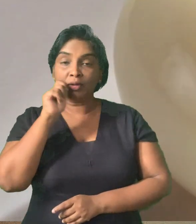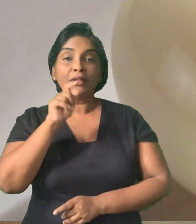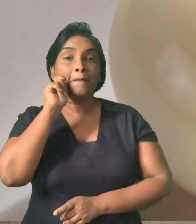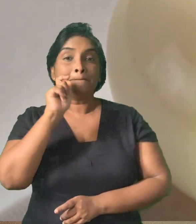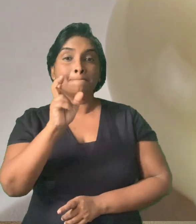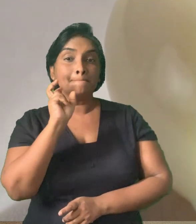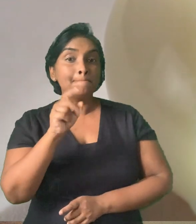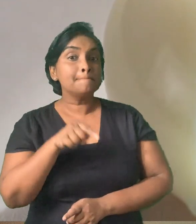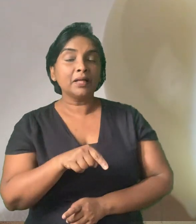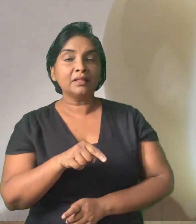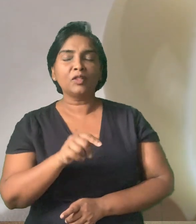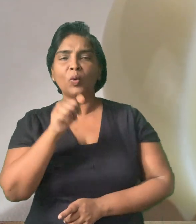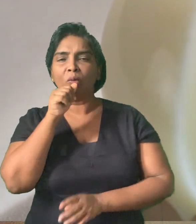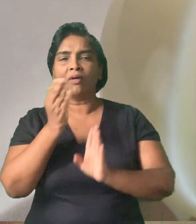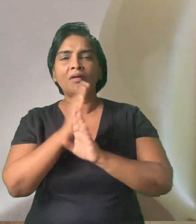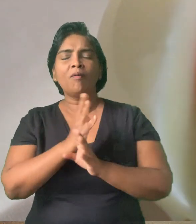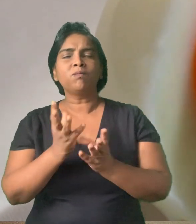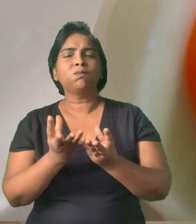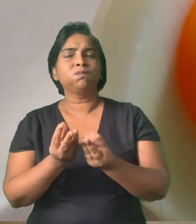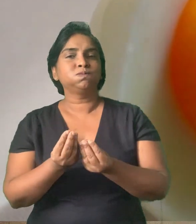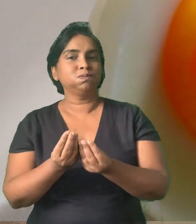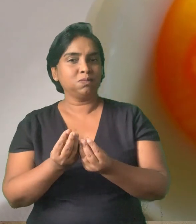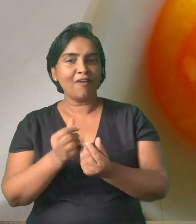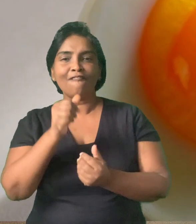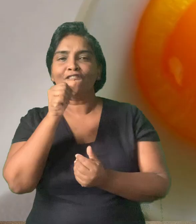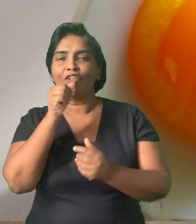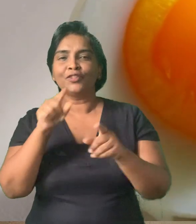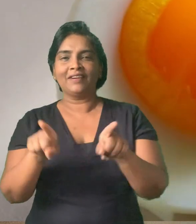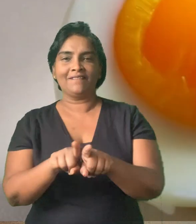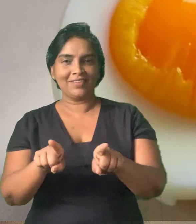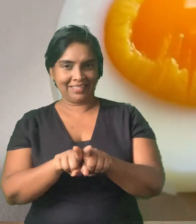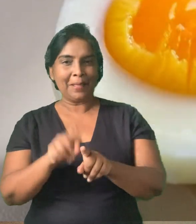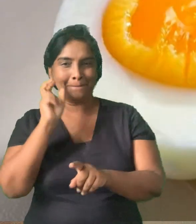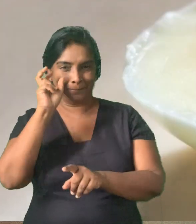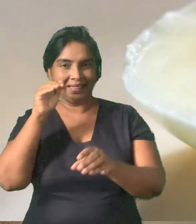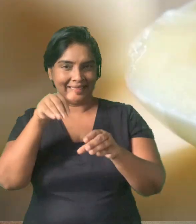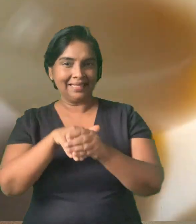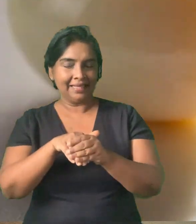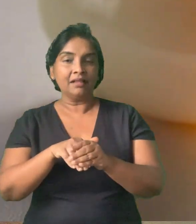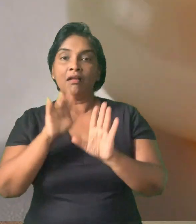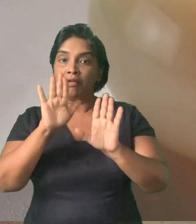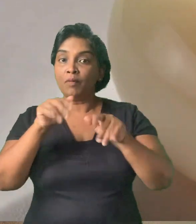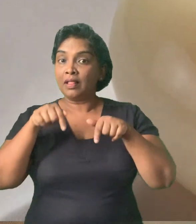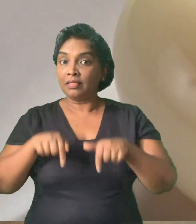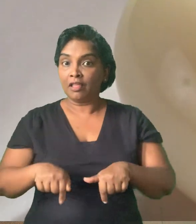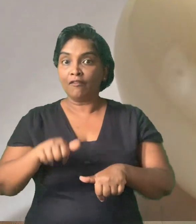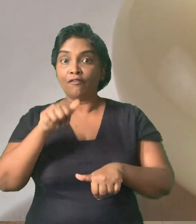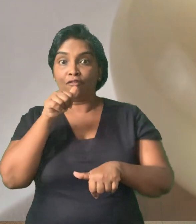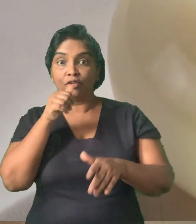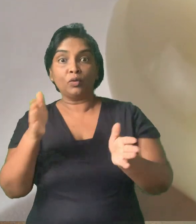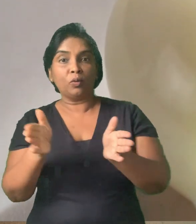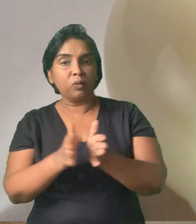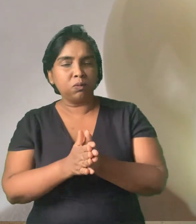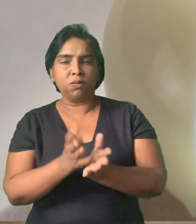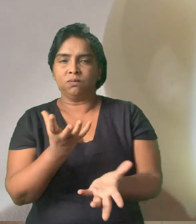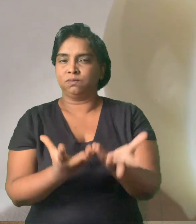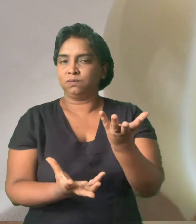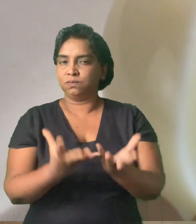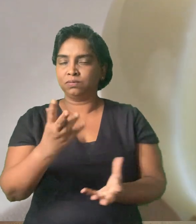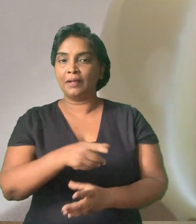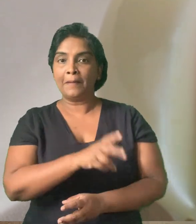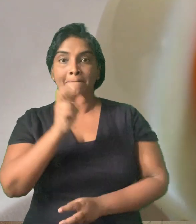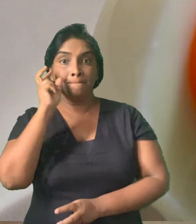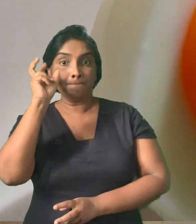මේ බිත්තරේ තිබුණේ හරිම මුදු විදිහට. දියරයක් විදිහට බිත්තරේ තිබුණේ. නමුත් වතුරත් එක්ක තැම්බිලා එනකොට